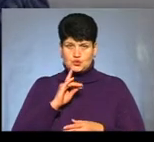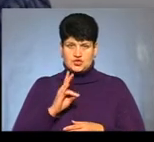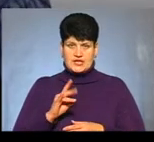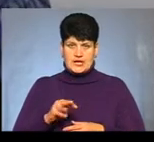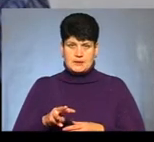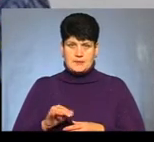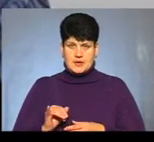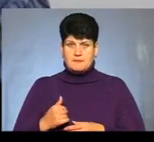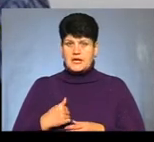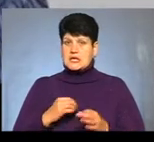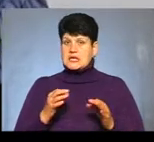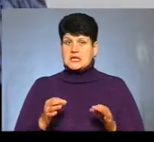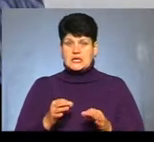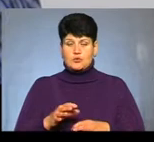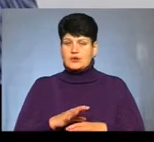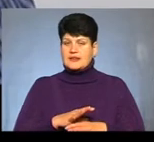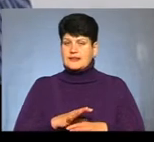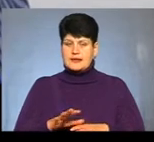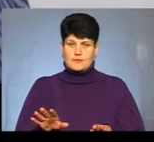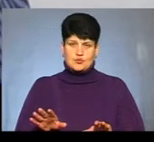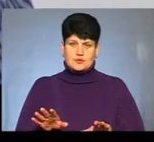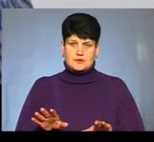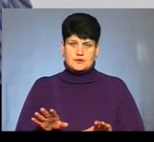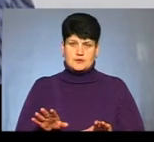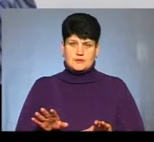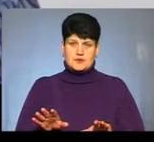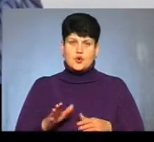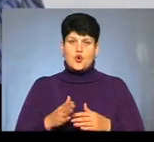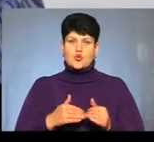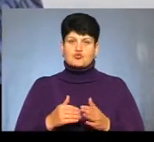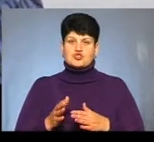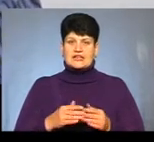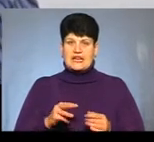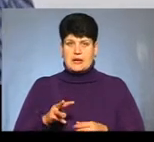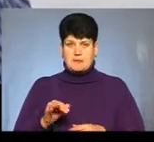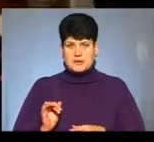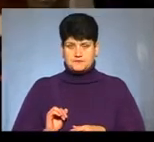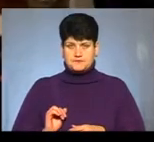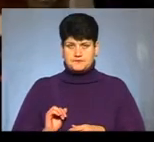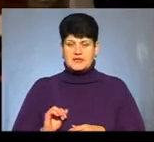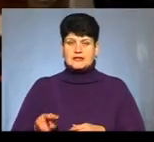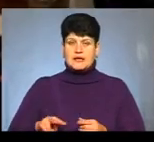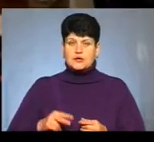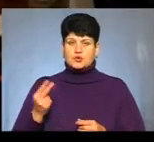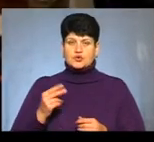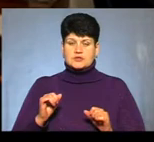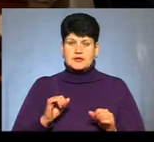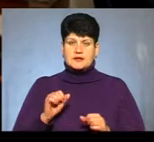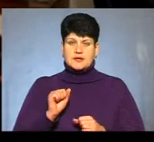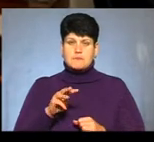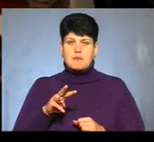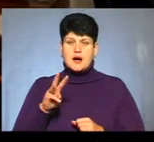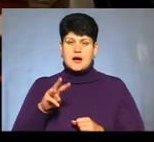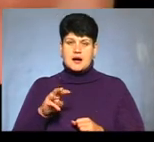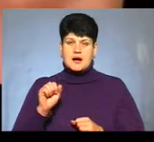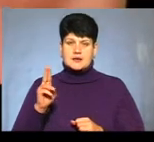бути зручними, бо ми ніколи не були ручними. Директор, художній керівник театру